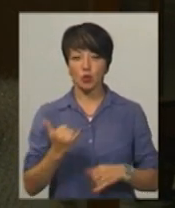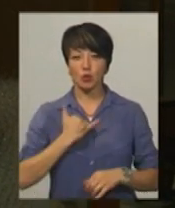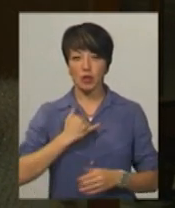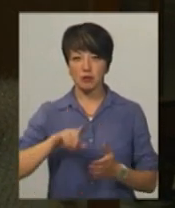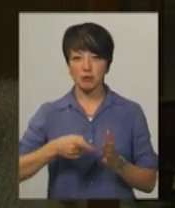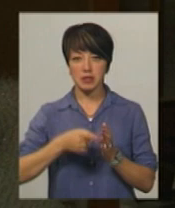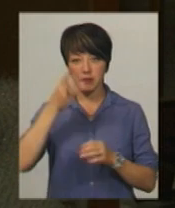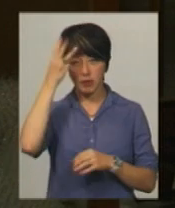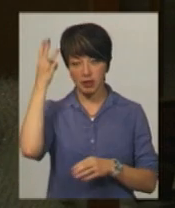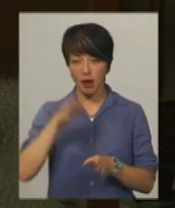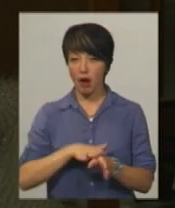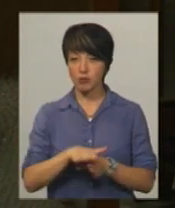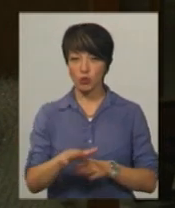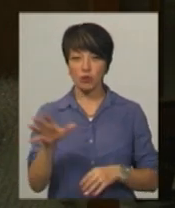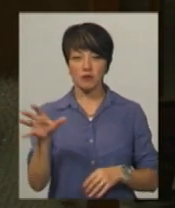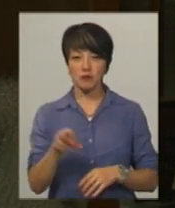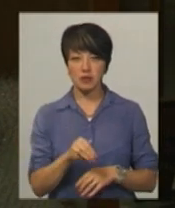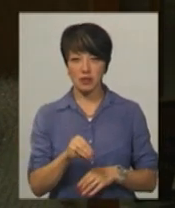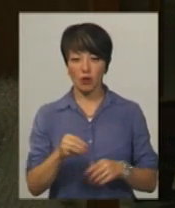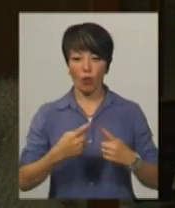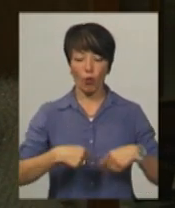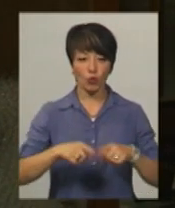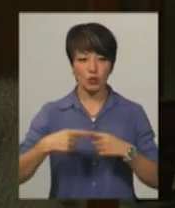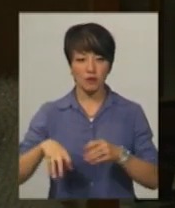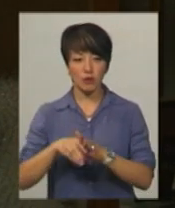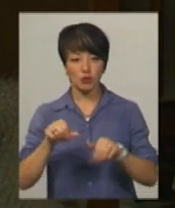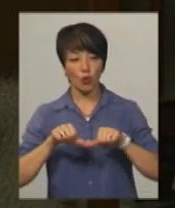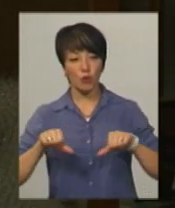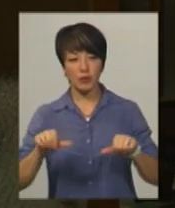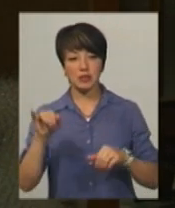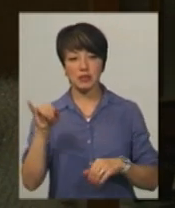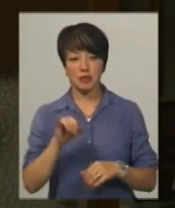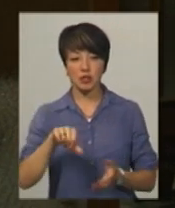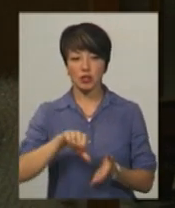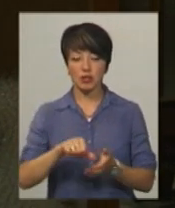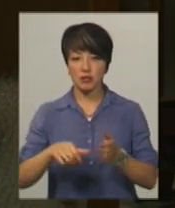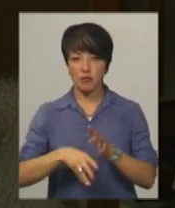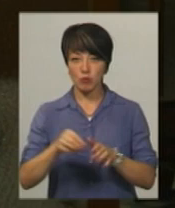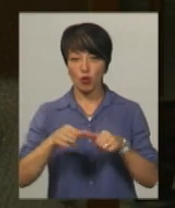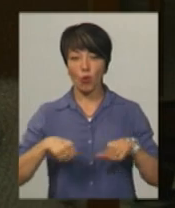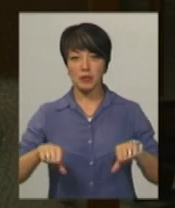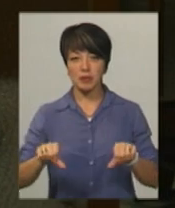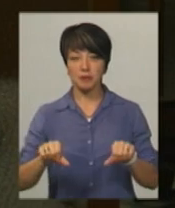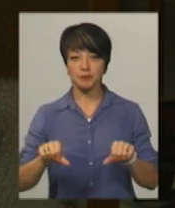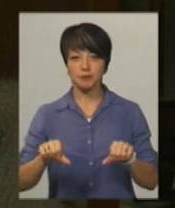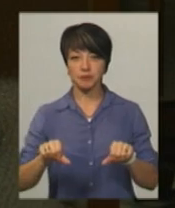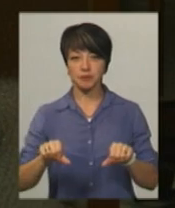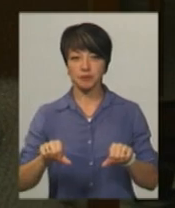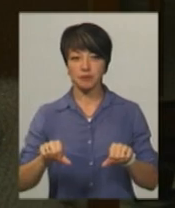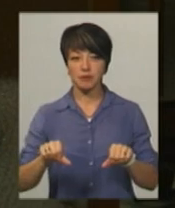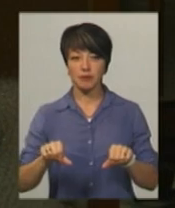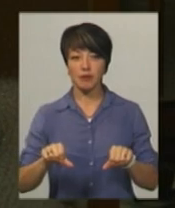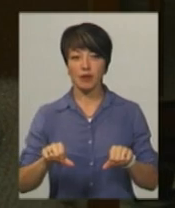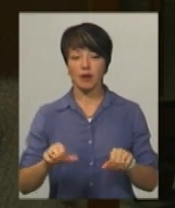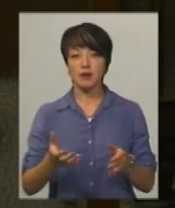Хмельницькому абсолютно всі, як окружні виборчі комісії, так і дільничні виборчі комісії, будуть взяті під